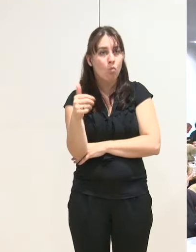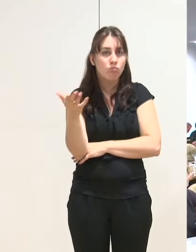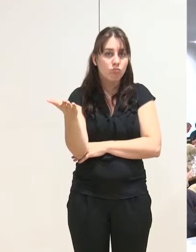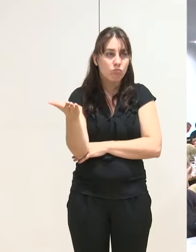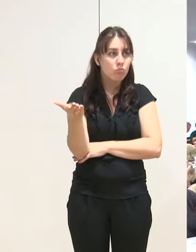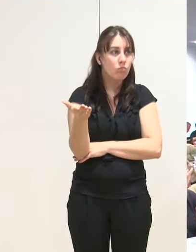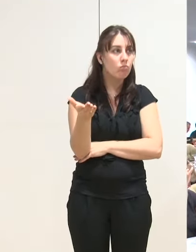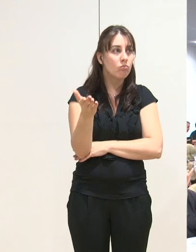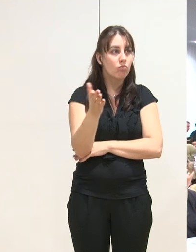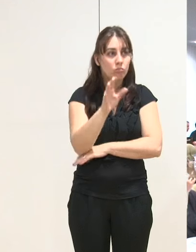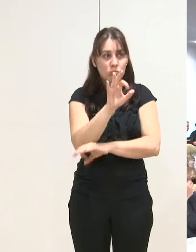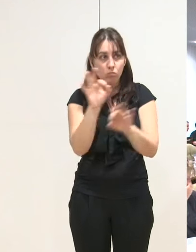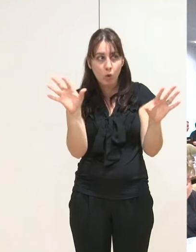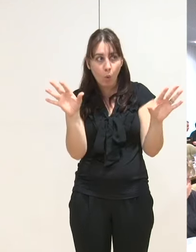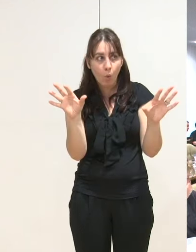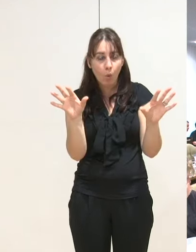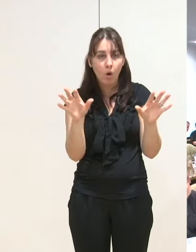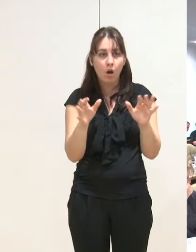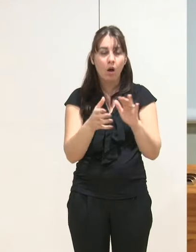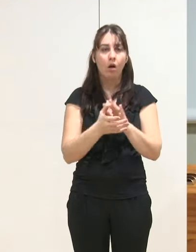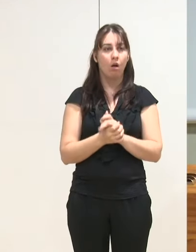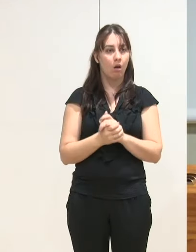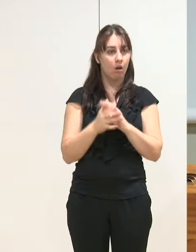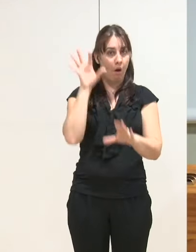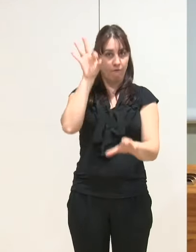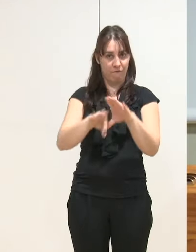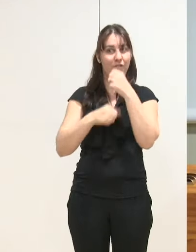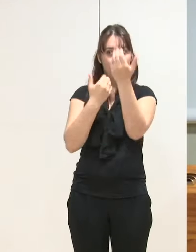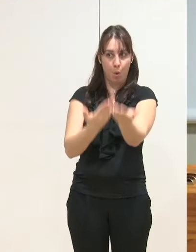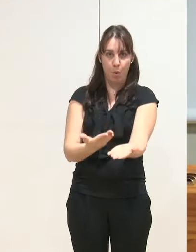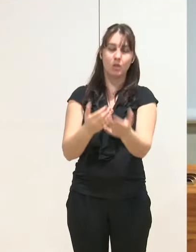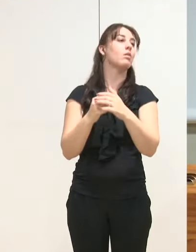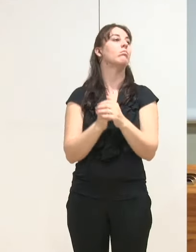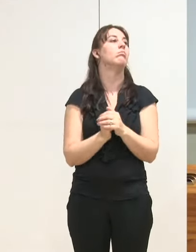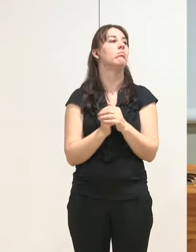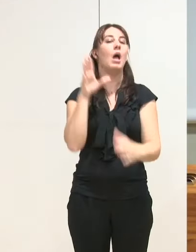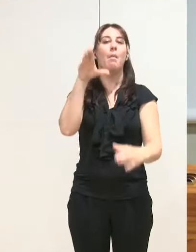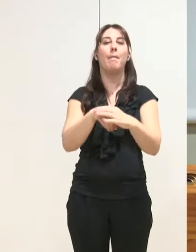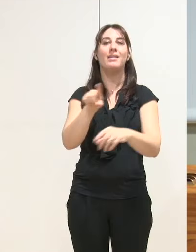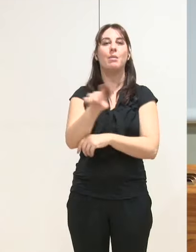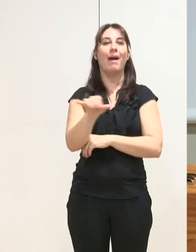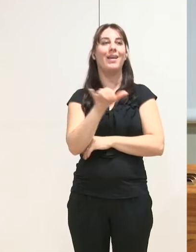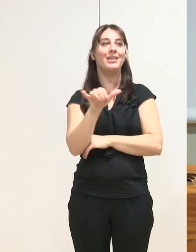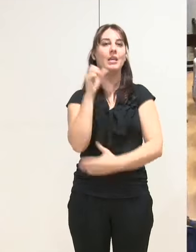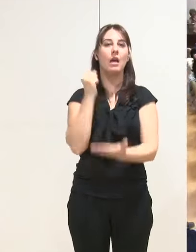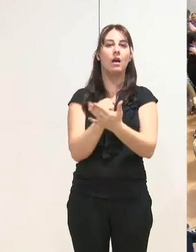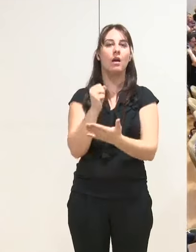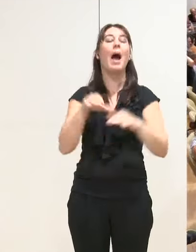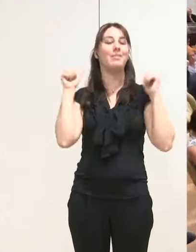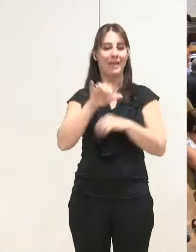15 non zéro question donc je la mets au voix qui ne prend pas part au vote qui